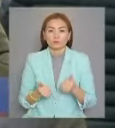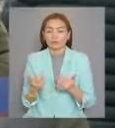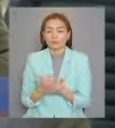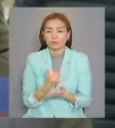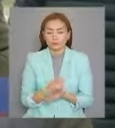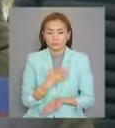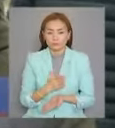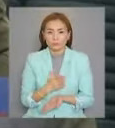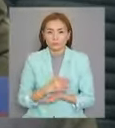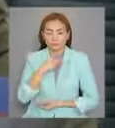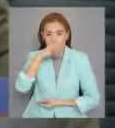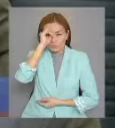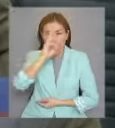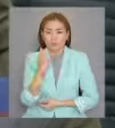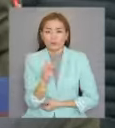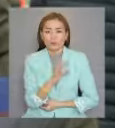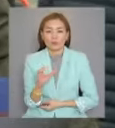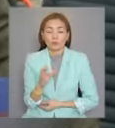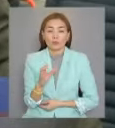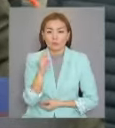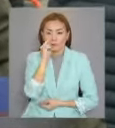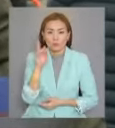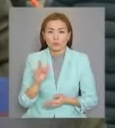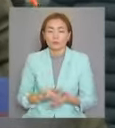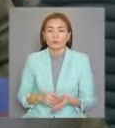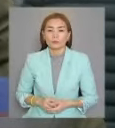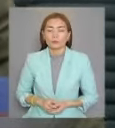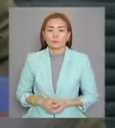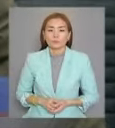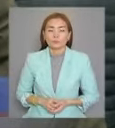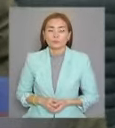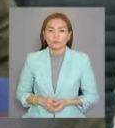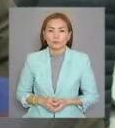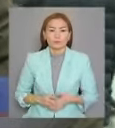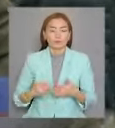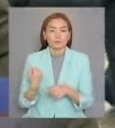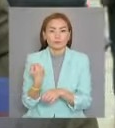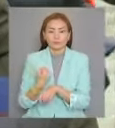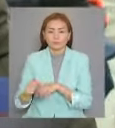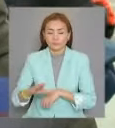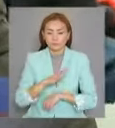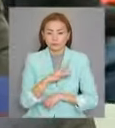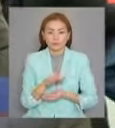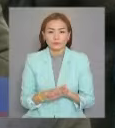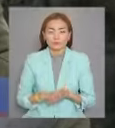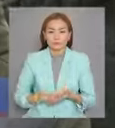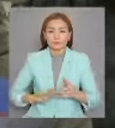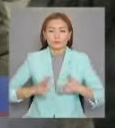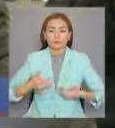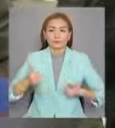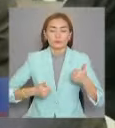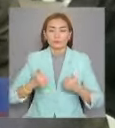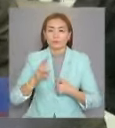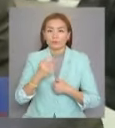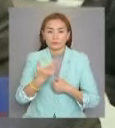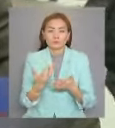жүлдегері. Қазақ күресінен былтырғы Чемпионат қаласында өткен Қазақстан Республикасы чемпионатының жеңімпазы болды. Содан осылай әлем чемпионатына алтын